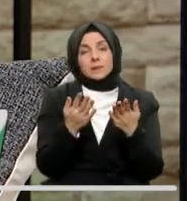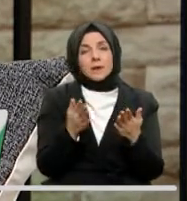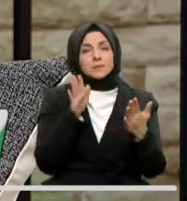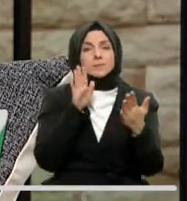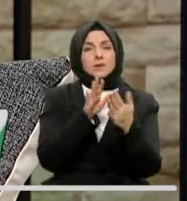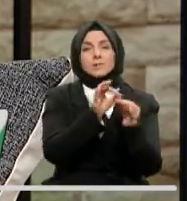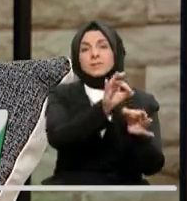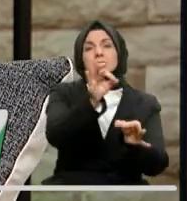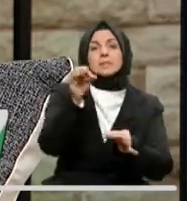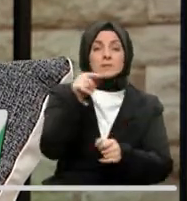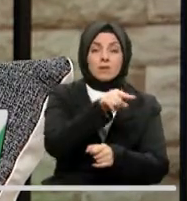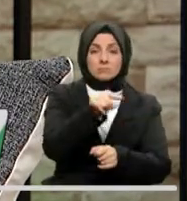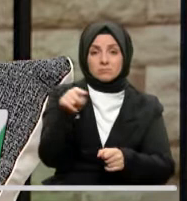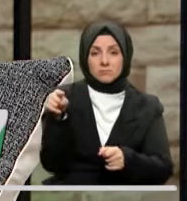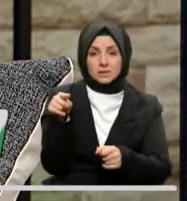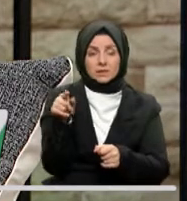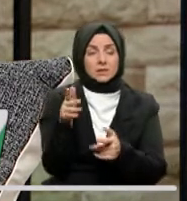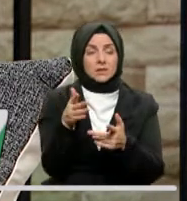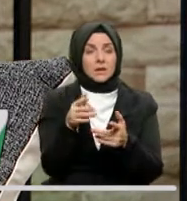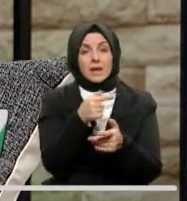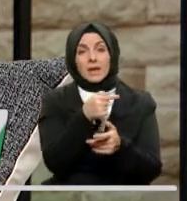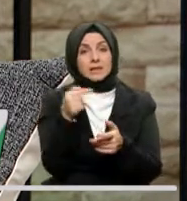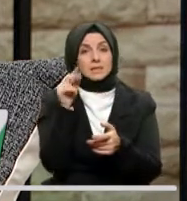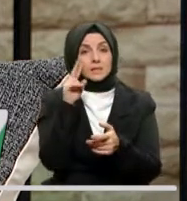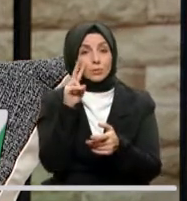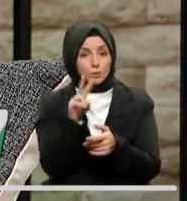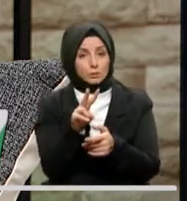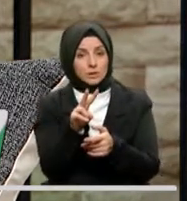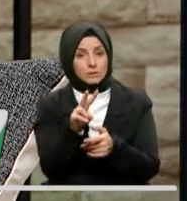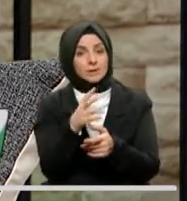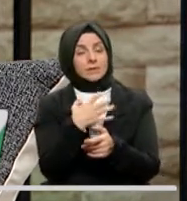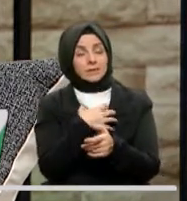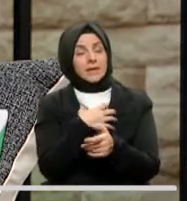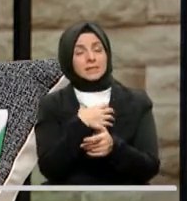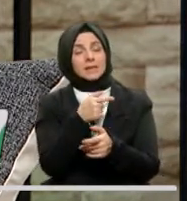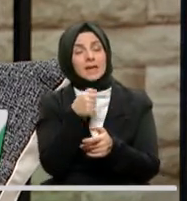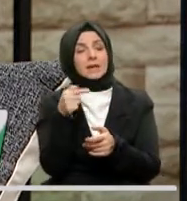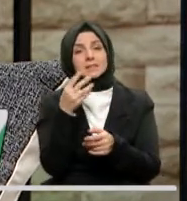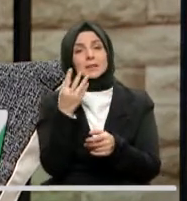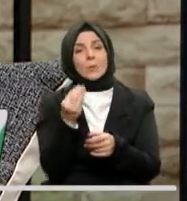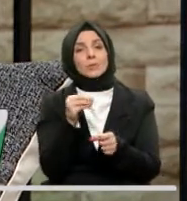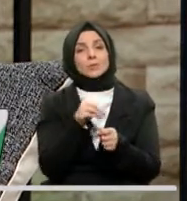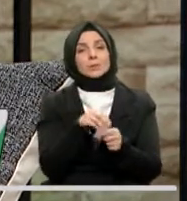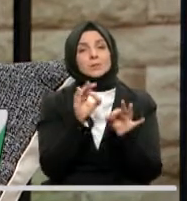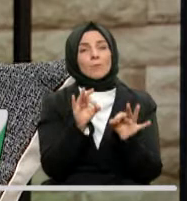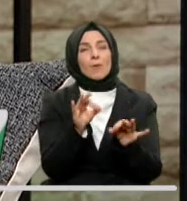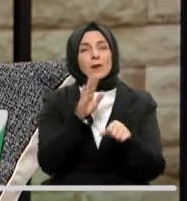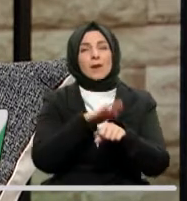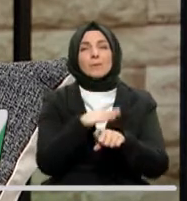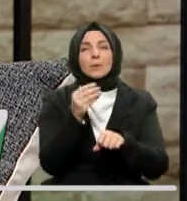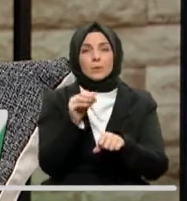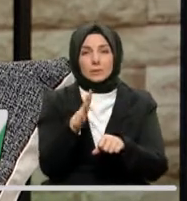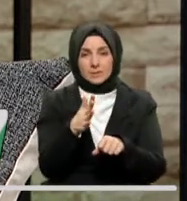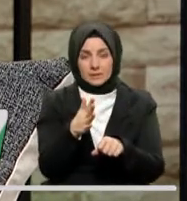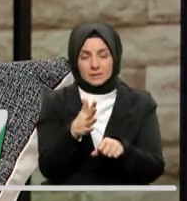yetersizlikleri bulursam Kendimi o kadar Kendi egonu o kadar savunmuş olacağım Belki bu yüzden bunu yapıyor yani çünkü şu an